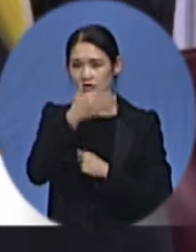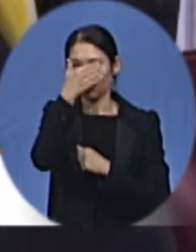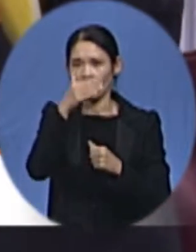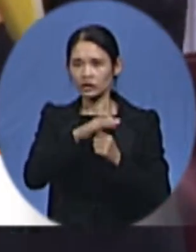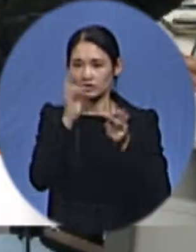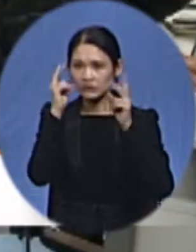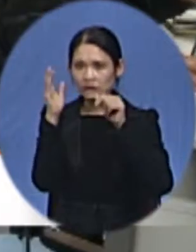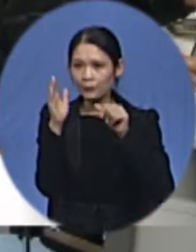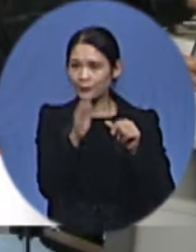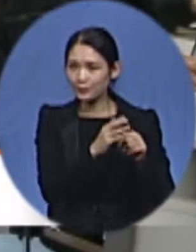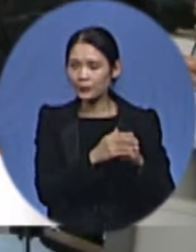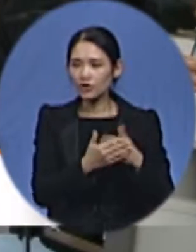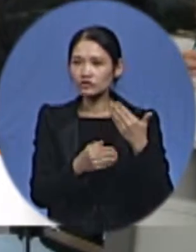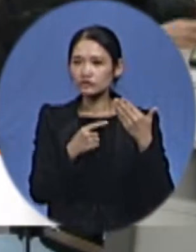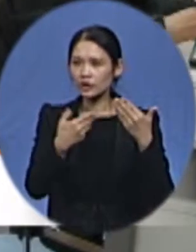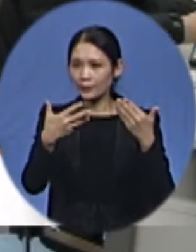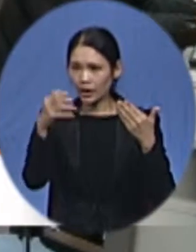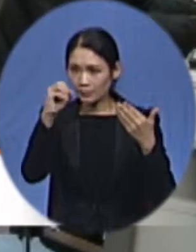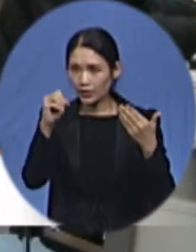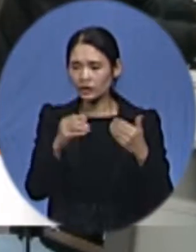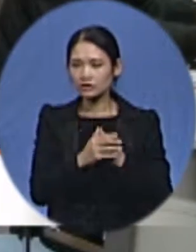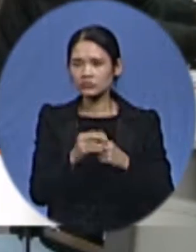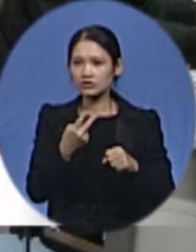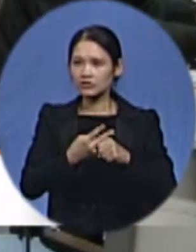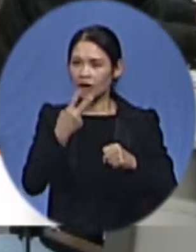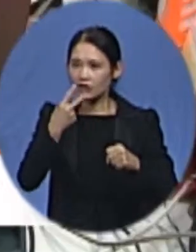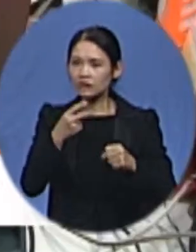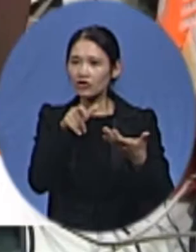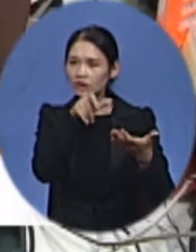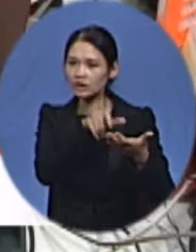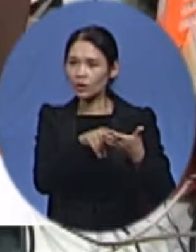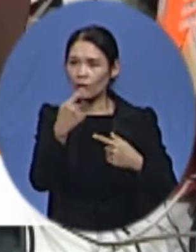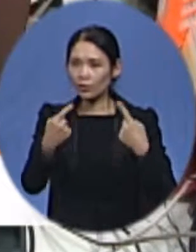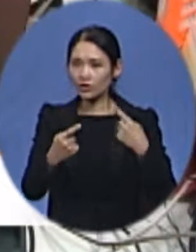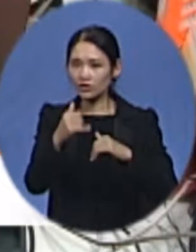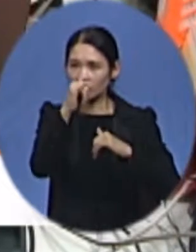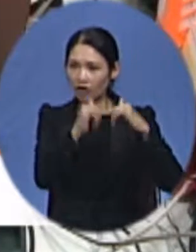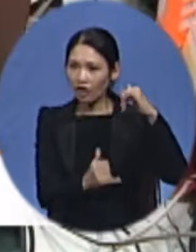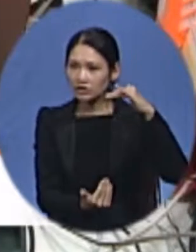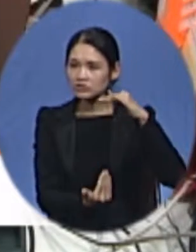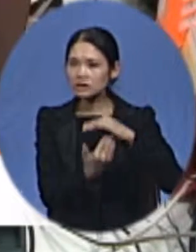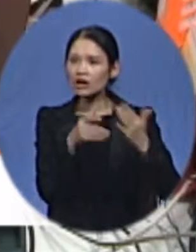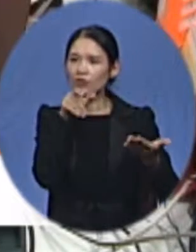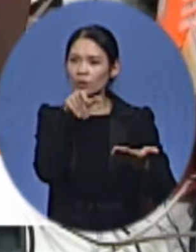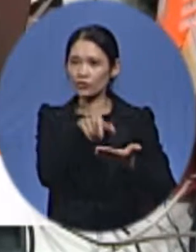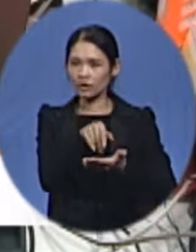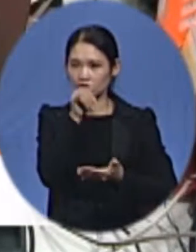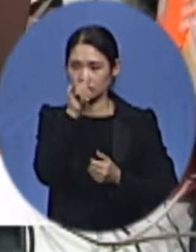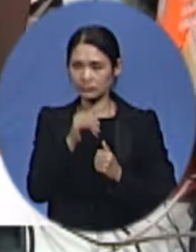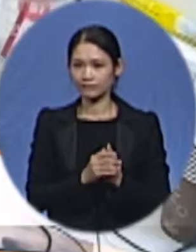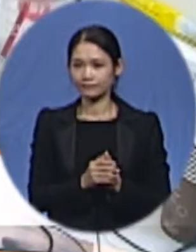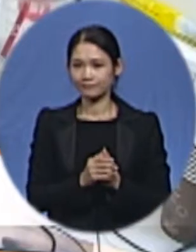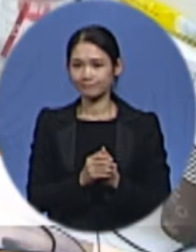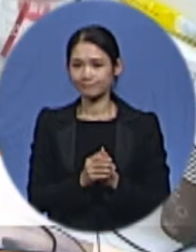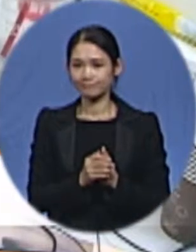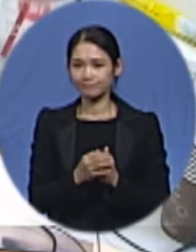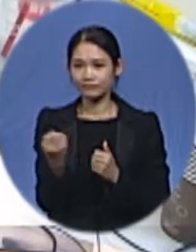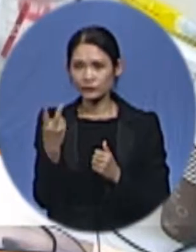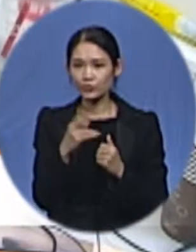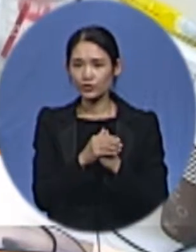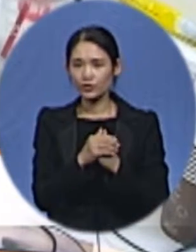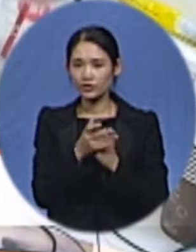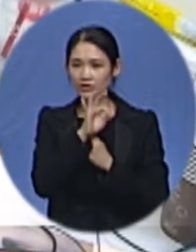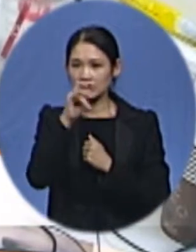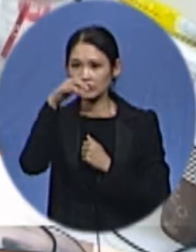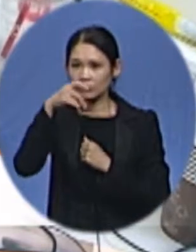청년층 실업률은 9.8%로 재작년 기록했던 역대 최고치를 다시 한번 경신했습니다. 한편